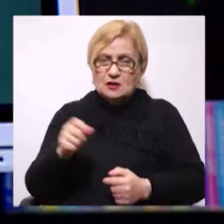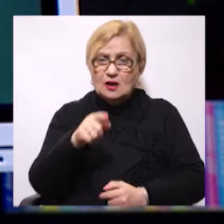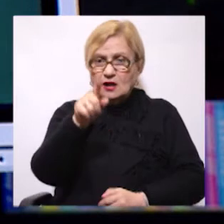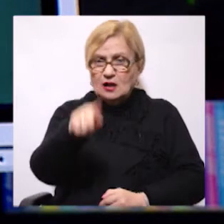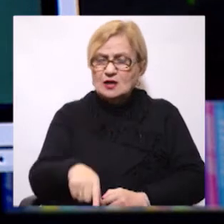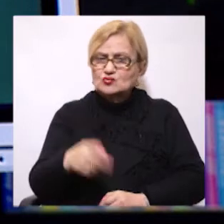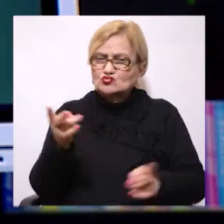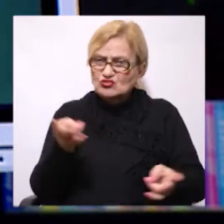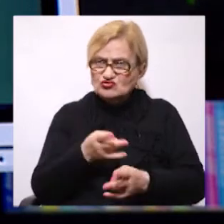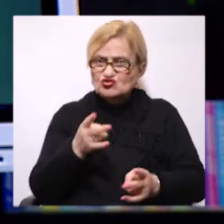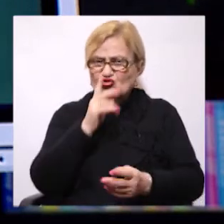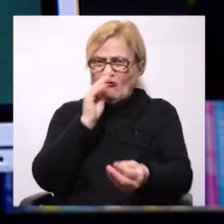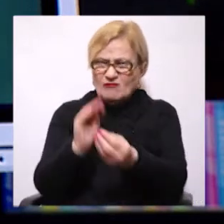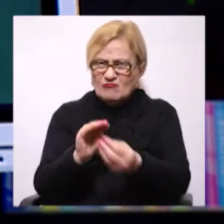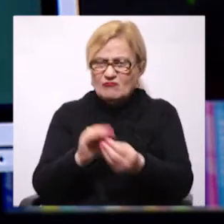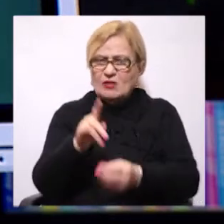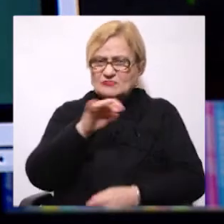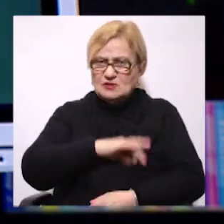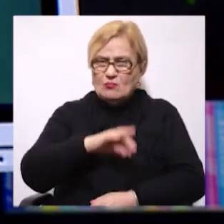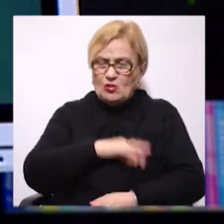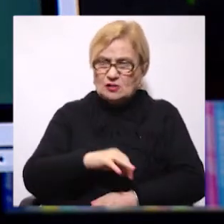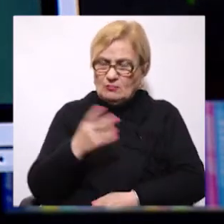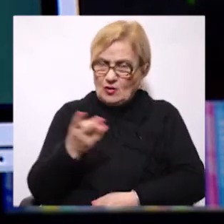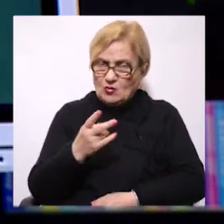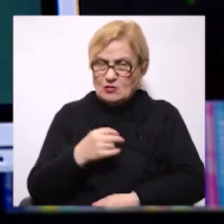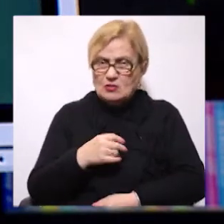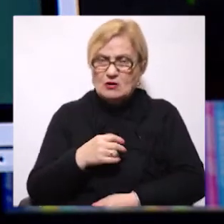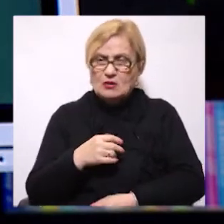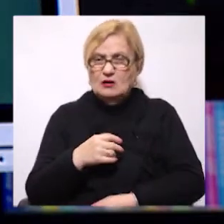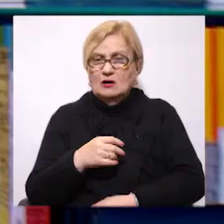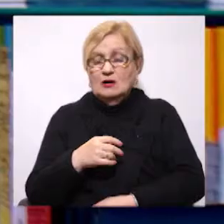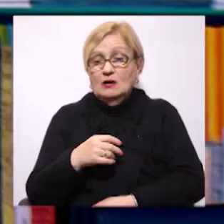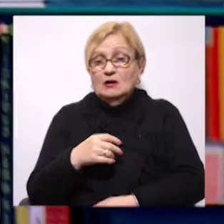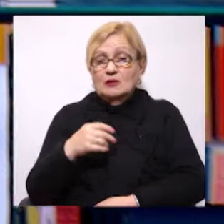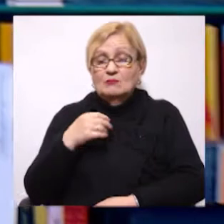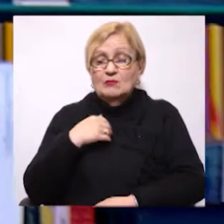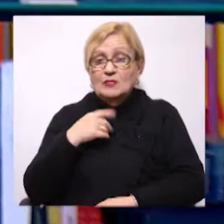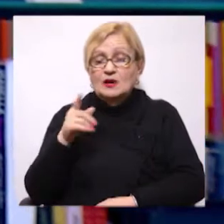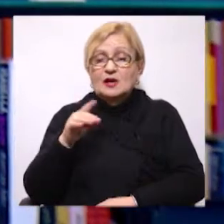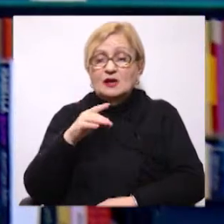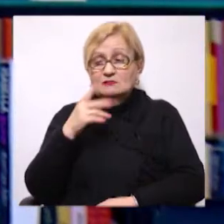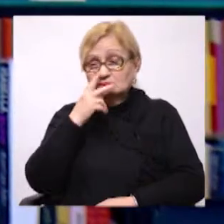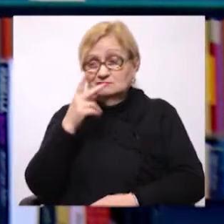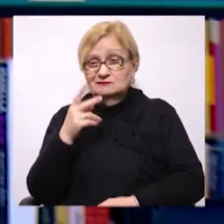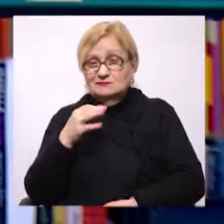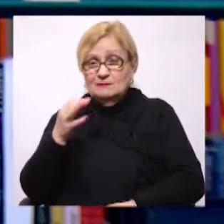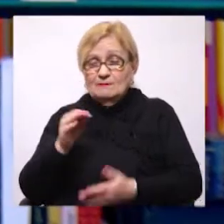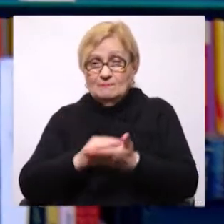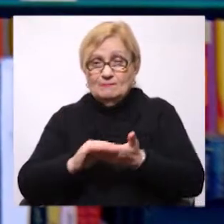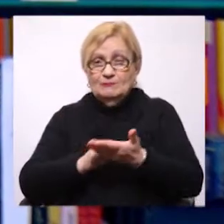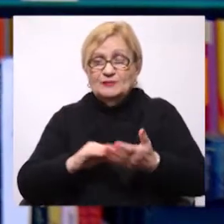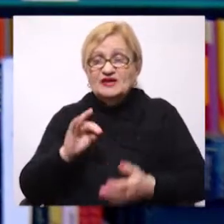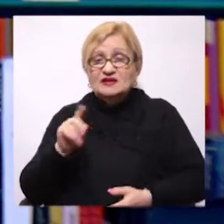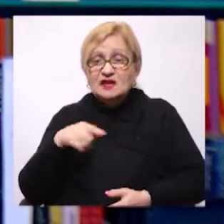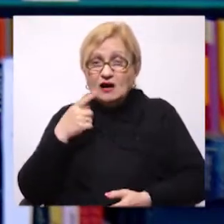საჭიროა და მათი გამოყენებაც აუცილებელიაო. მე ისევ მიუბრუნდები ილიას არგუმენტს, ილია ამბობდა, აი ესე ეწინააღმდეგებოდა, რომ